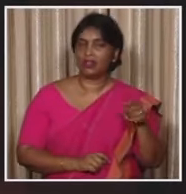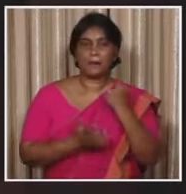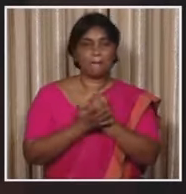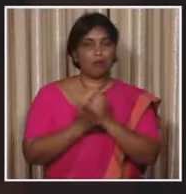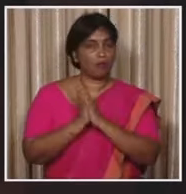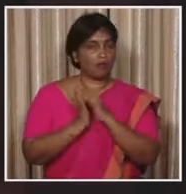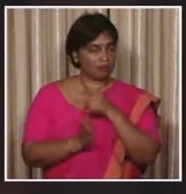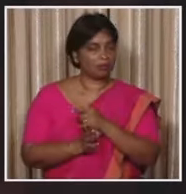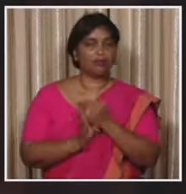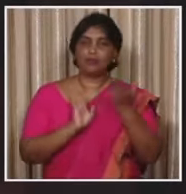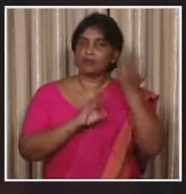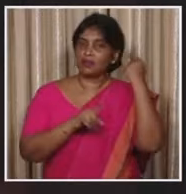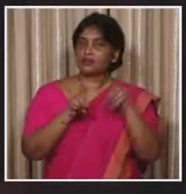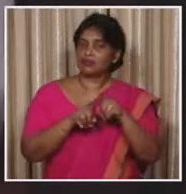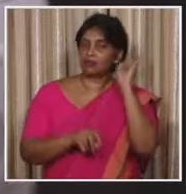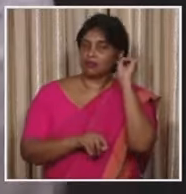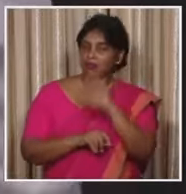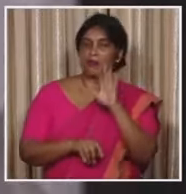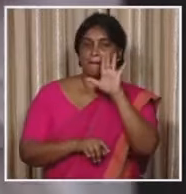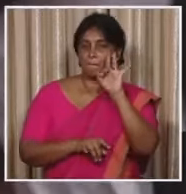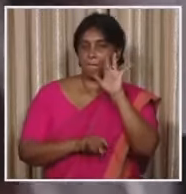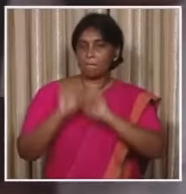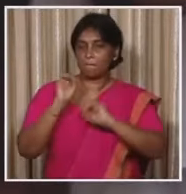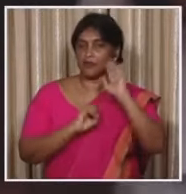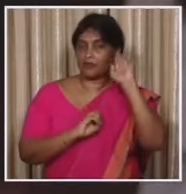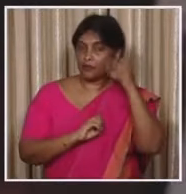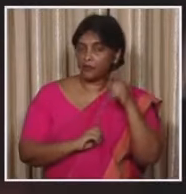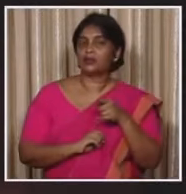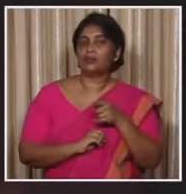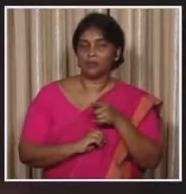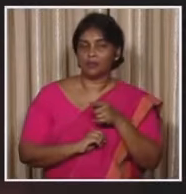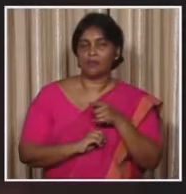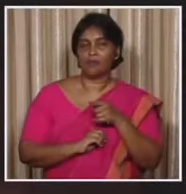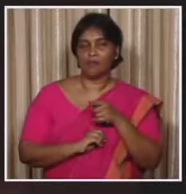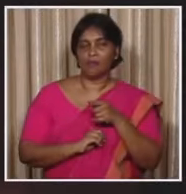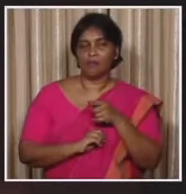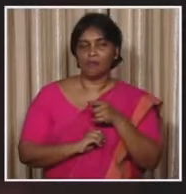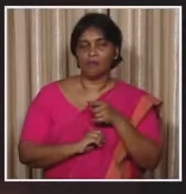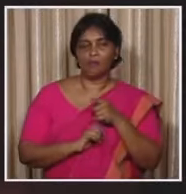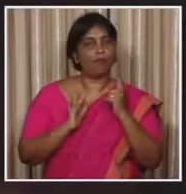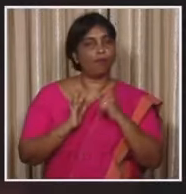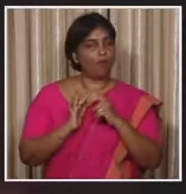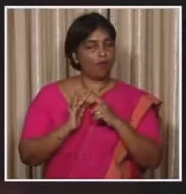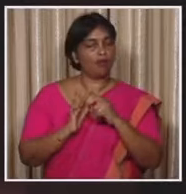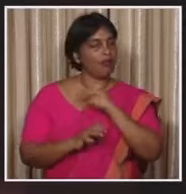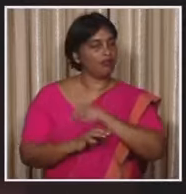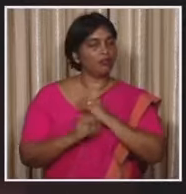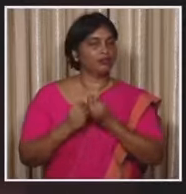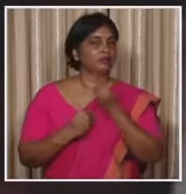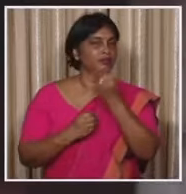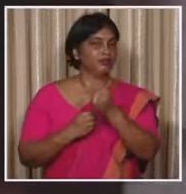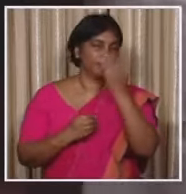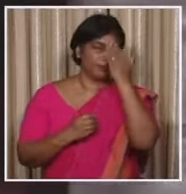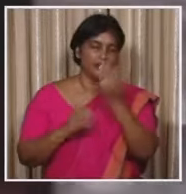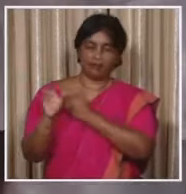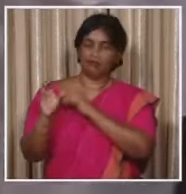ගිණුමට වෙනදා මෙන් ලබා දුන්නු 115ක විශේෂිත වූ ඒ පොලිය ආදායම ලබා දෙන්නට